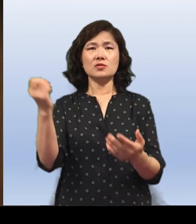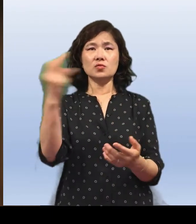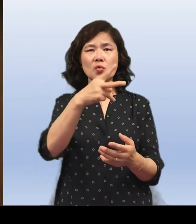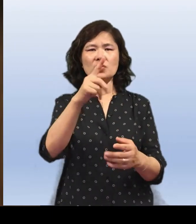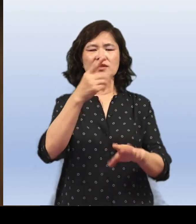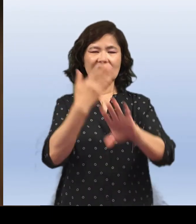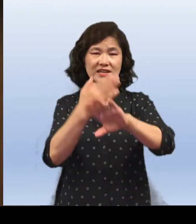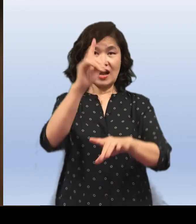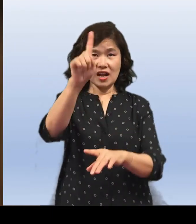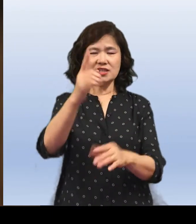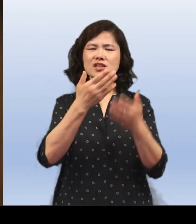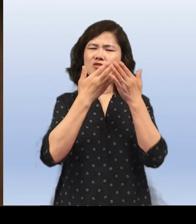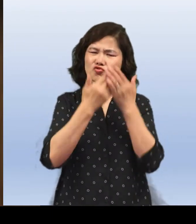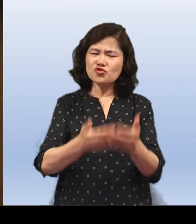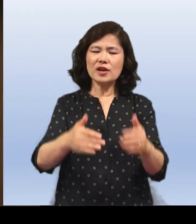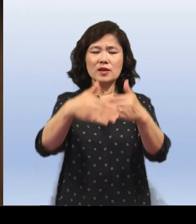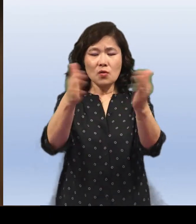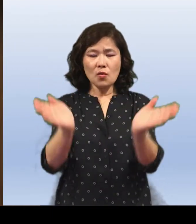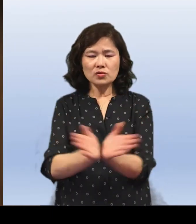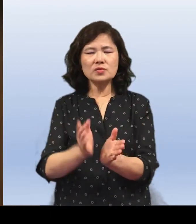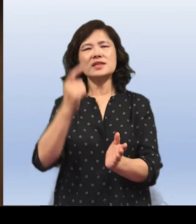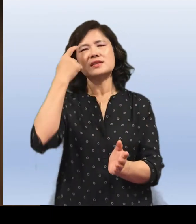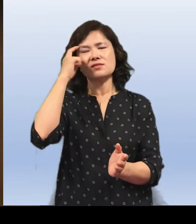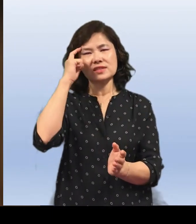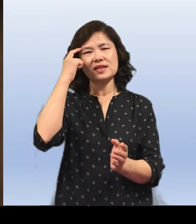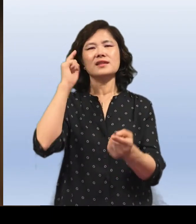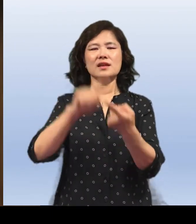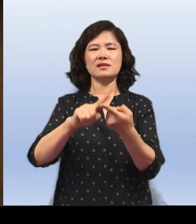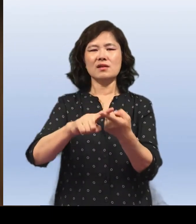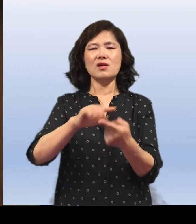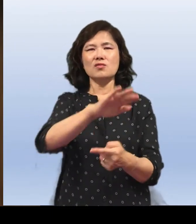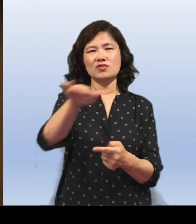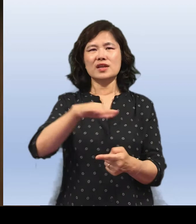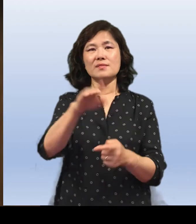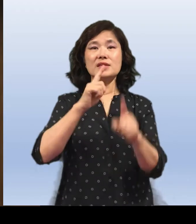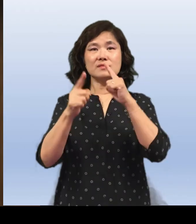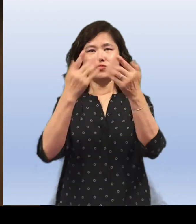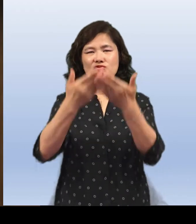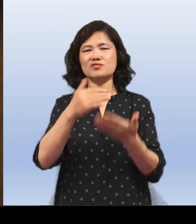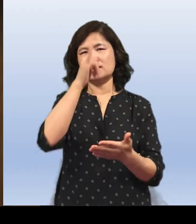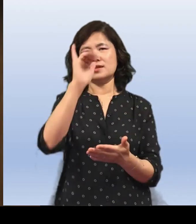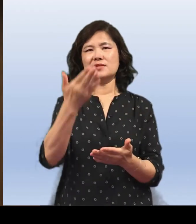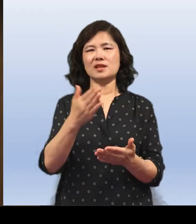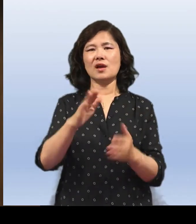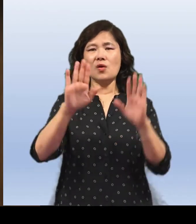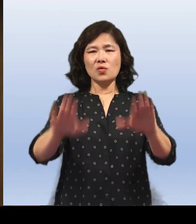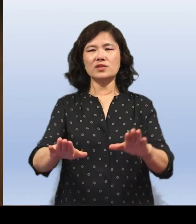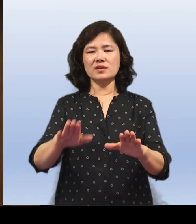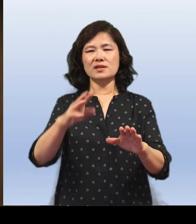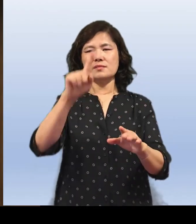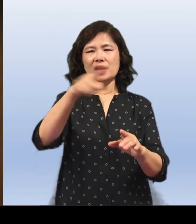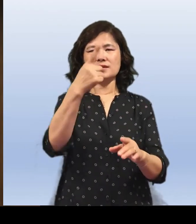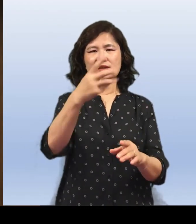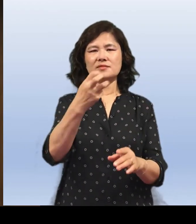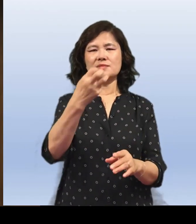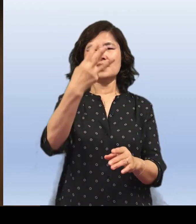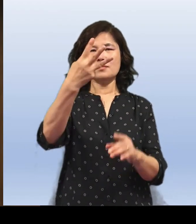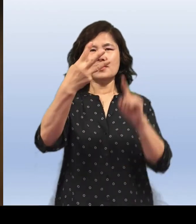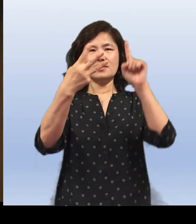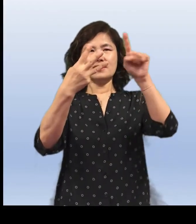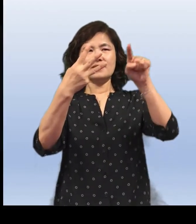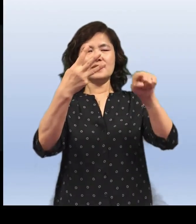가지 중요한 공동체의 정신을 우리 가운데 말씀하고 있습니다. 오늘 본문 1절을 함께 읽어보도록